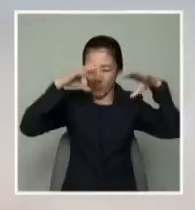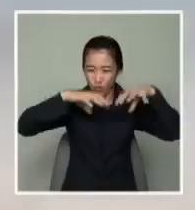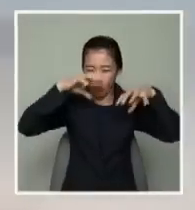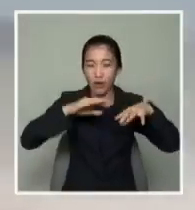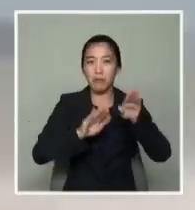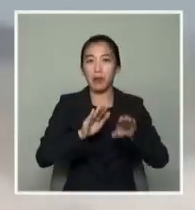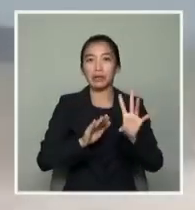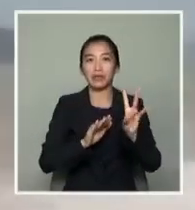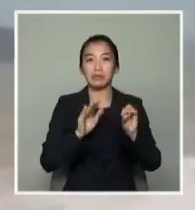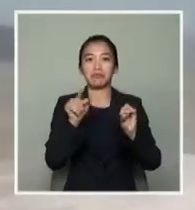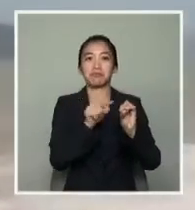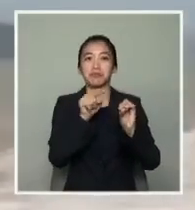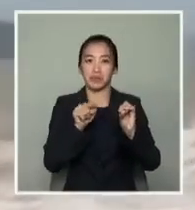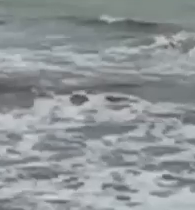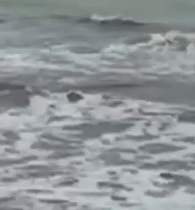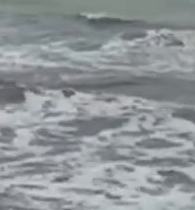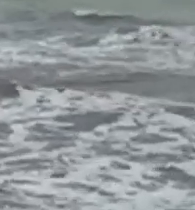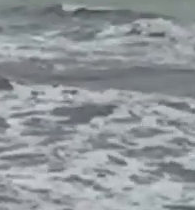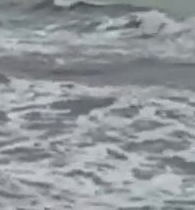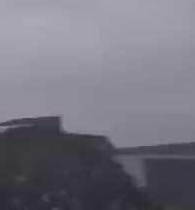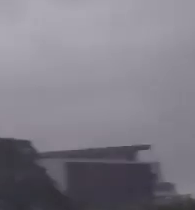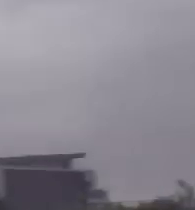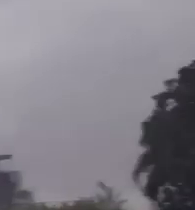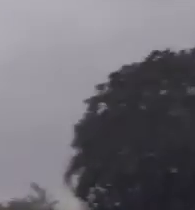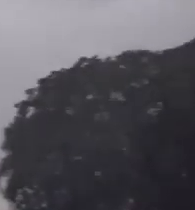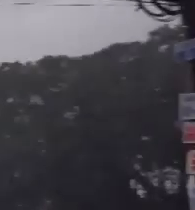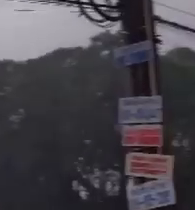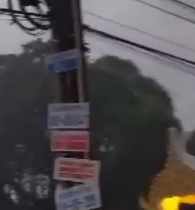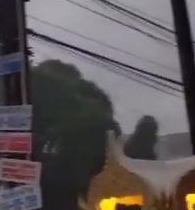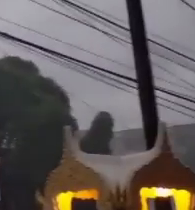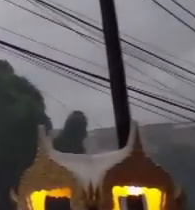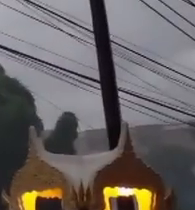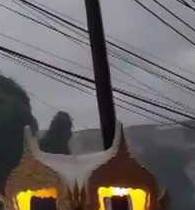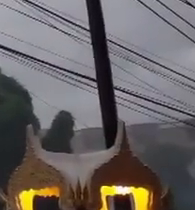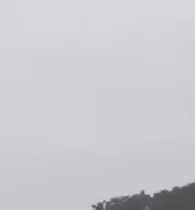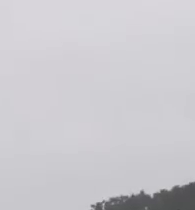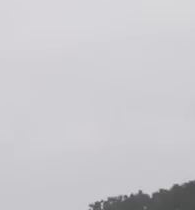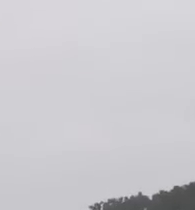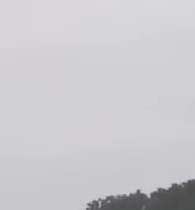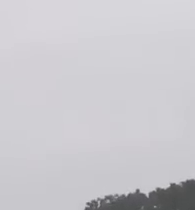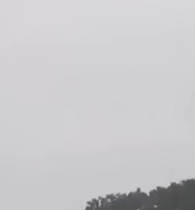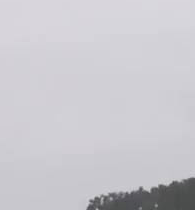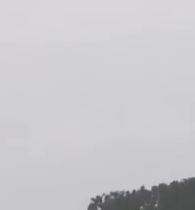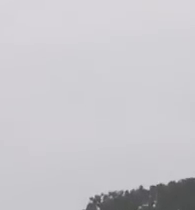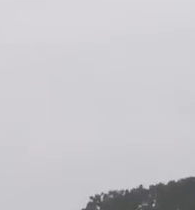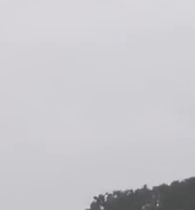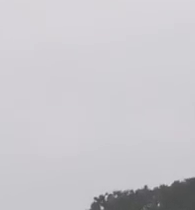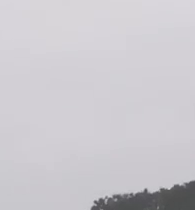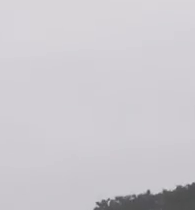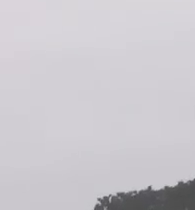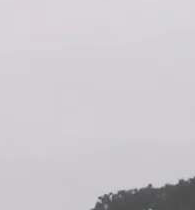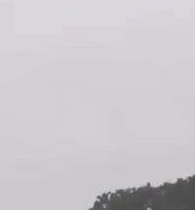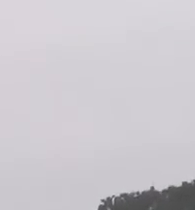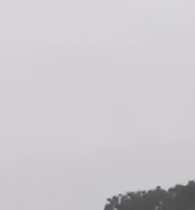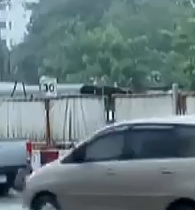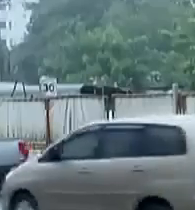ยจะมีฝนร้อยละ40ถึงร้อยละ60ของพื้นที่นะคะแต่ว่ากรุงเทพมหานครและปริมณฑลวันนี้จะมีฝนมากสุดเลย